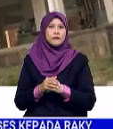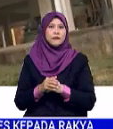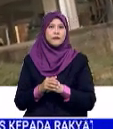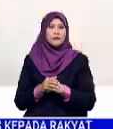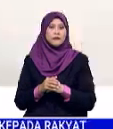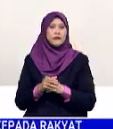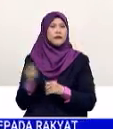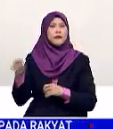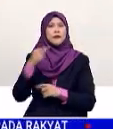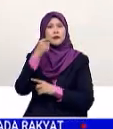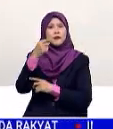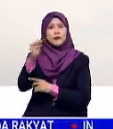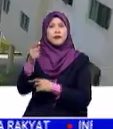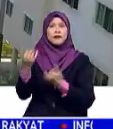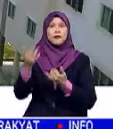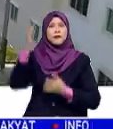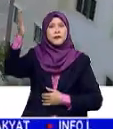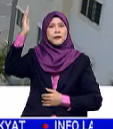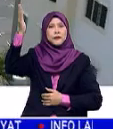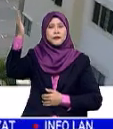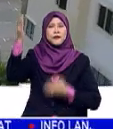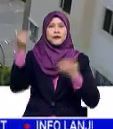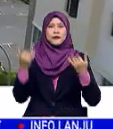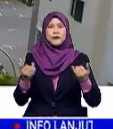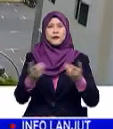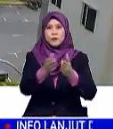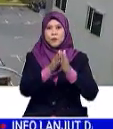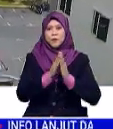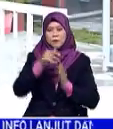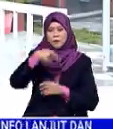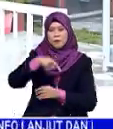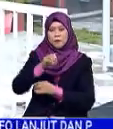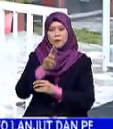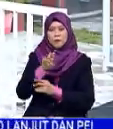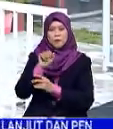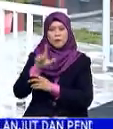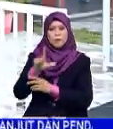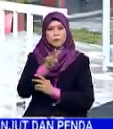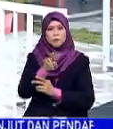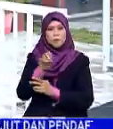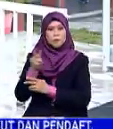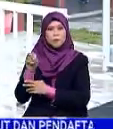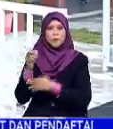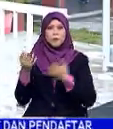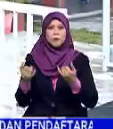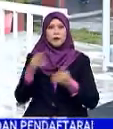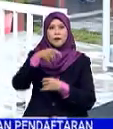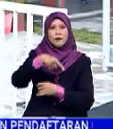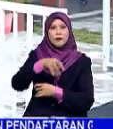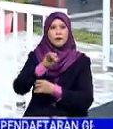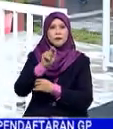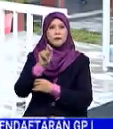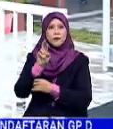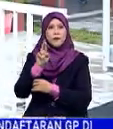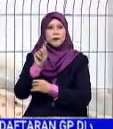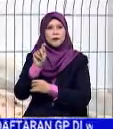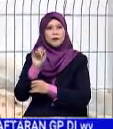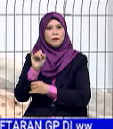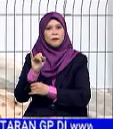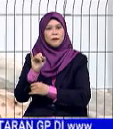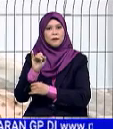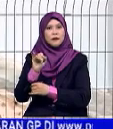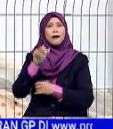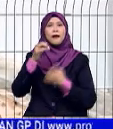Beliau menyatakannya pada pembentangan analitik permintaan portal 2020 pasaran sewa iProperty. Berdasarkan data